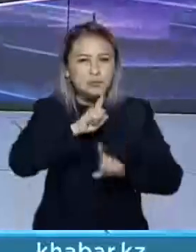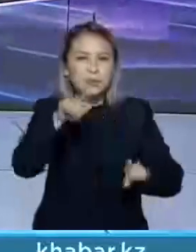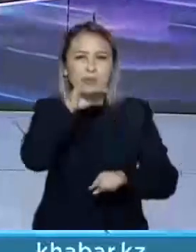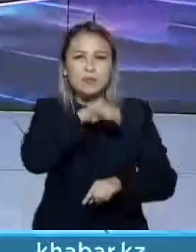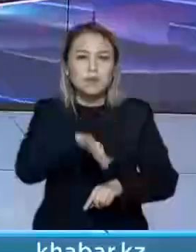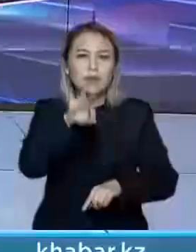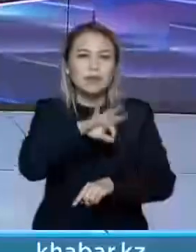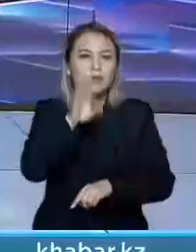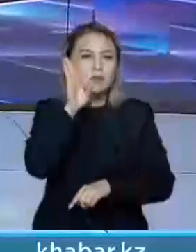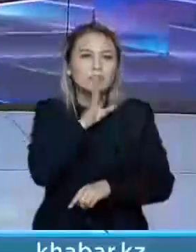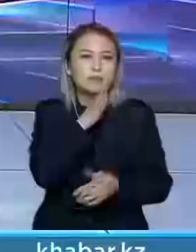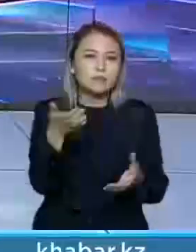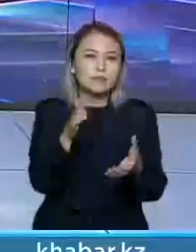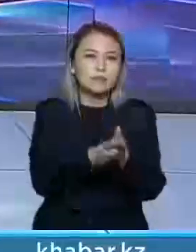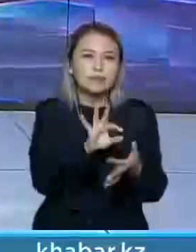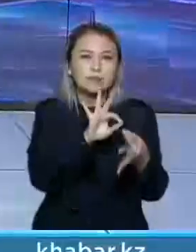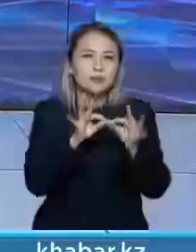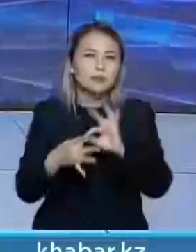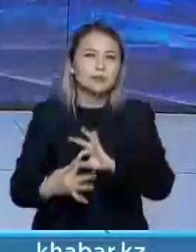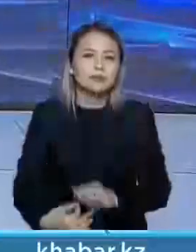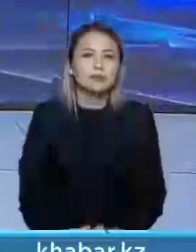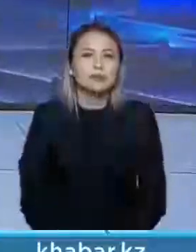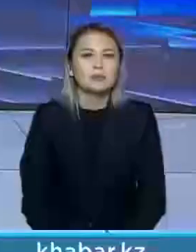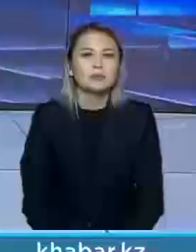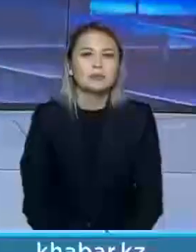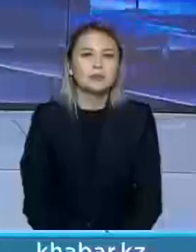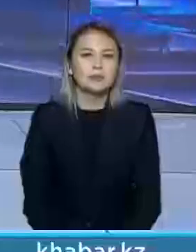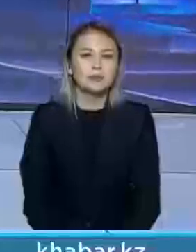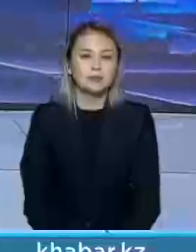кәсіпті сергеткен әйелдердің жұмысымен танысып қайтты. Сюжет көрейік.